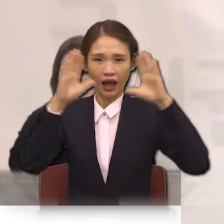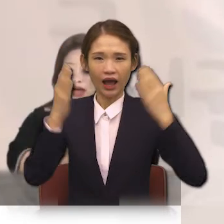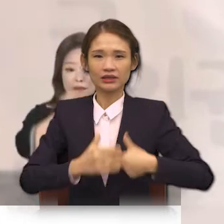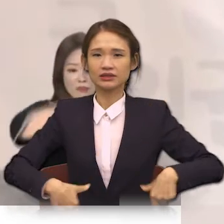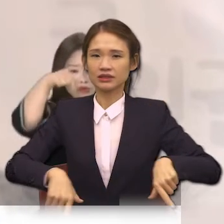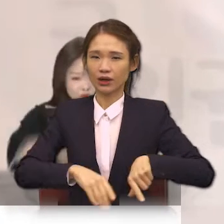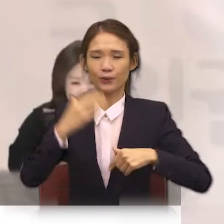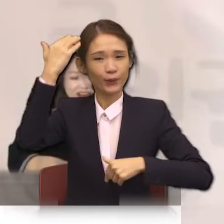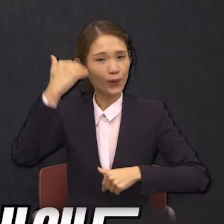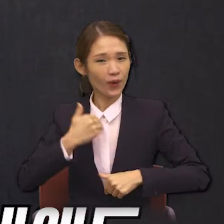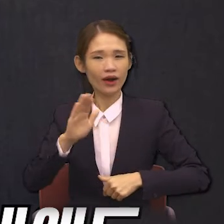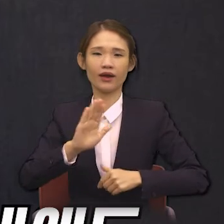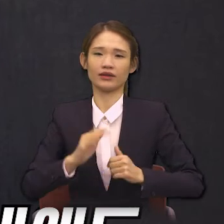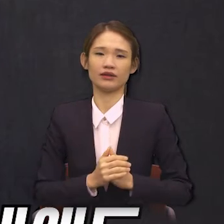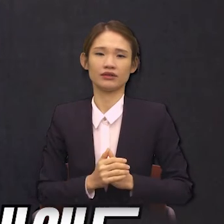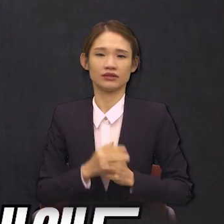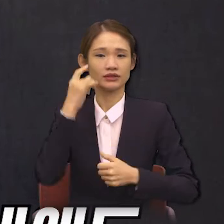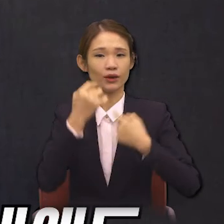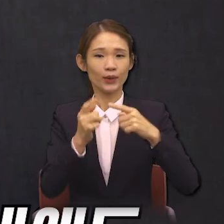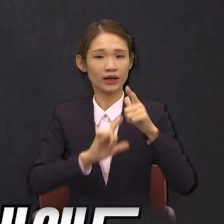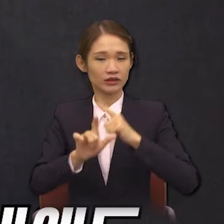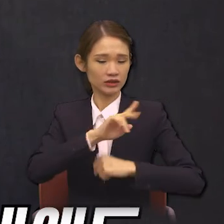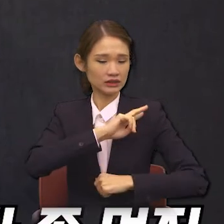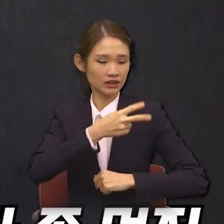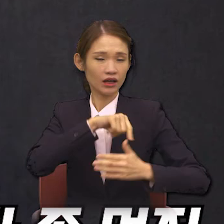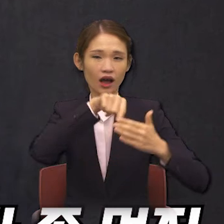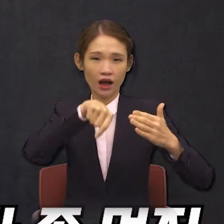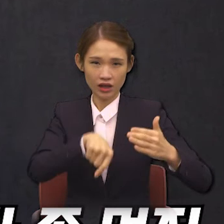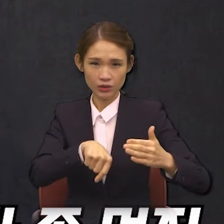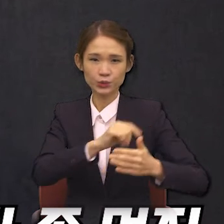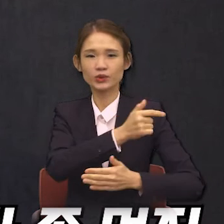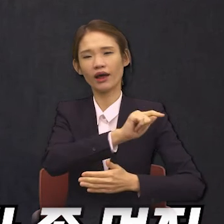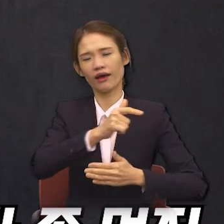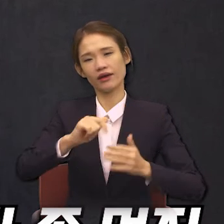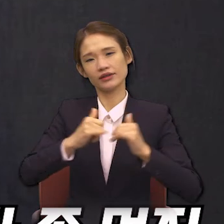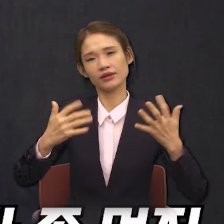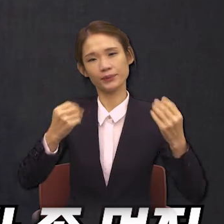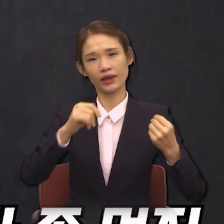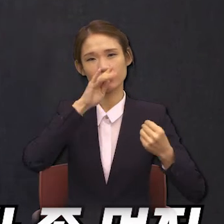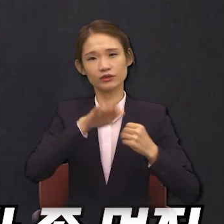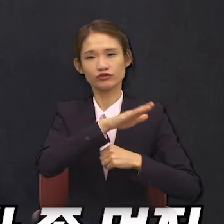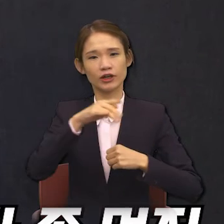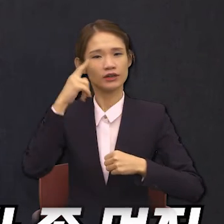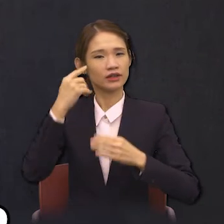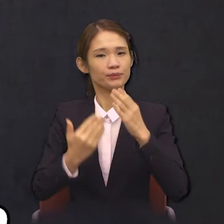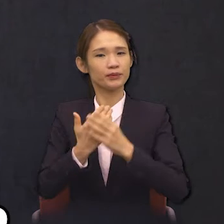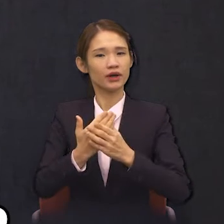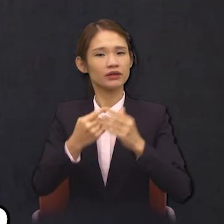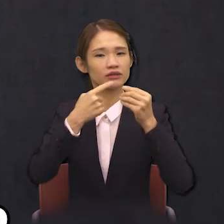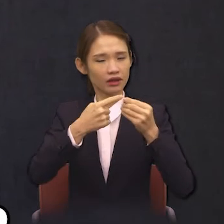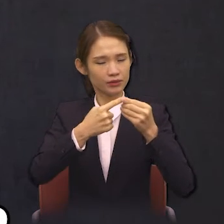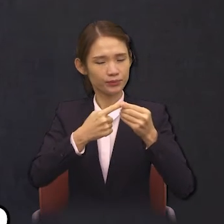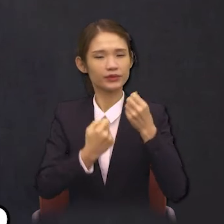머리 기르는 건 아니에요. 또 생각보다는 트랜스젠더 내에도 다양한 사람들이 있다라는 걸 우리가 좀 먼저 그